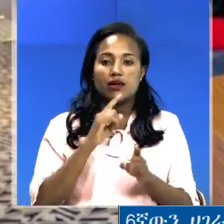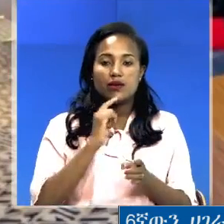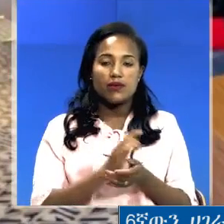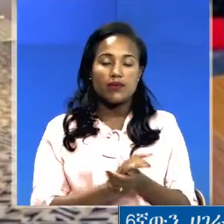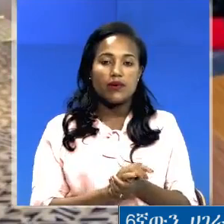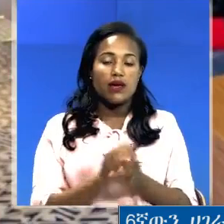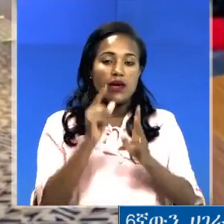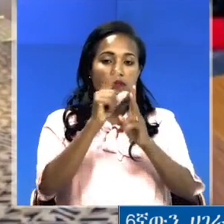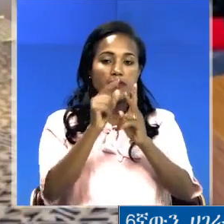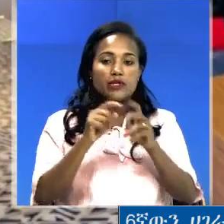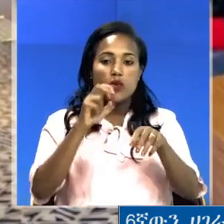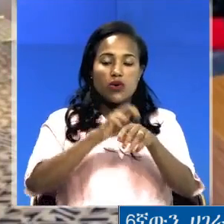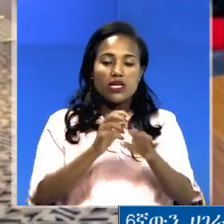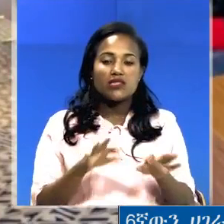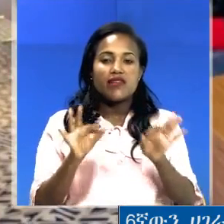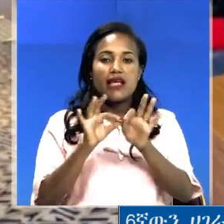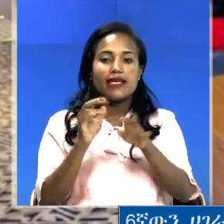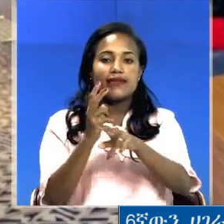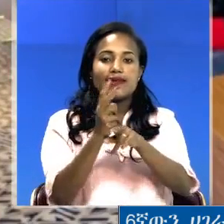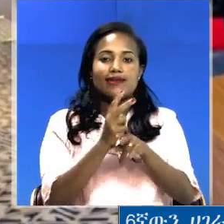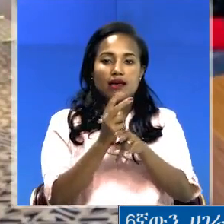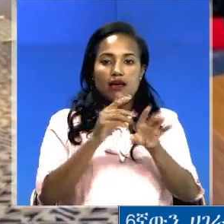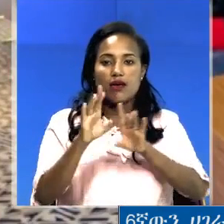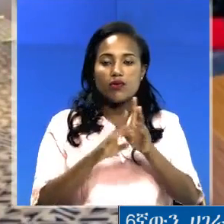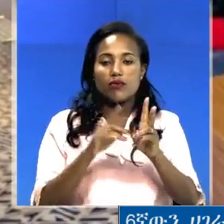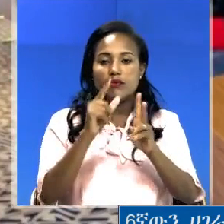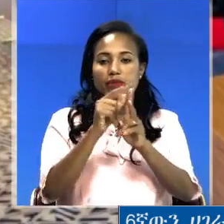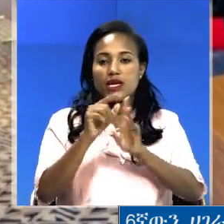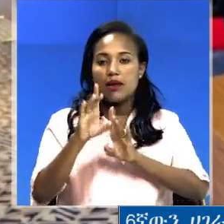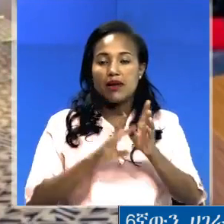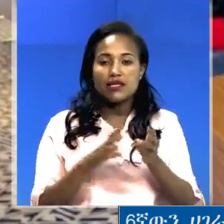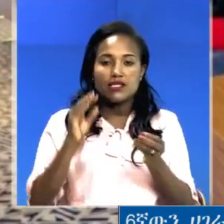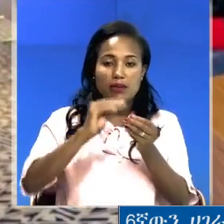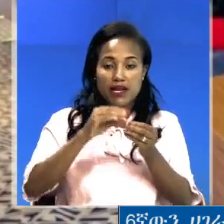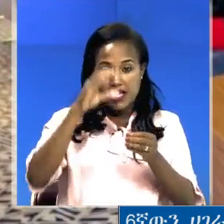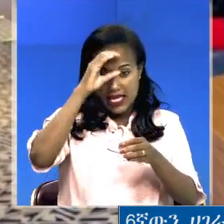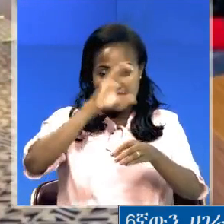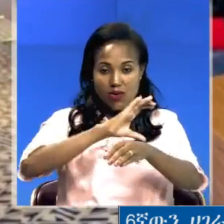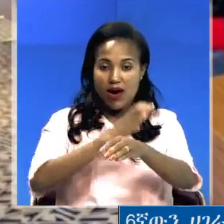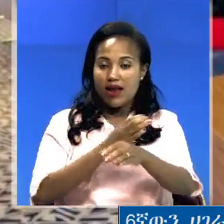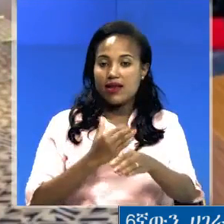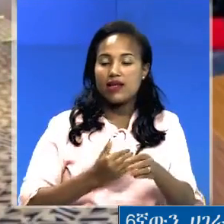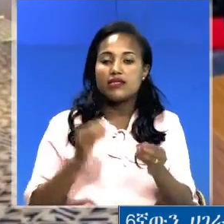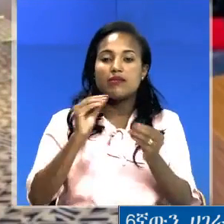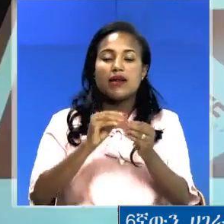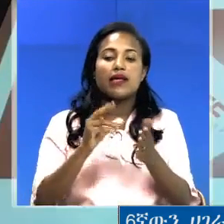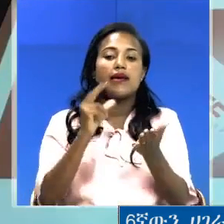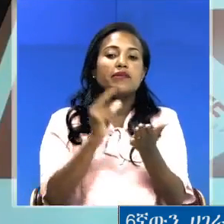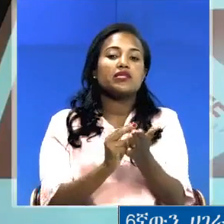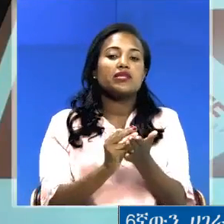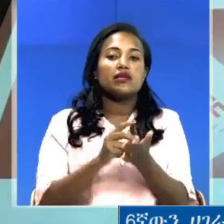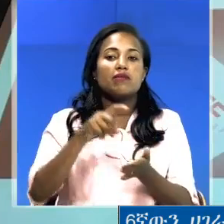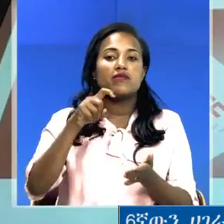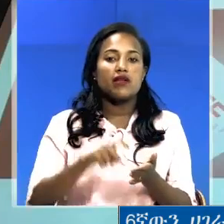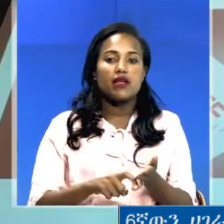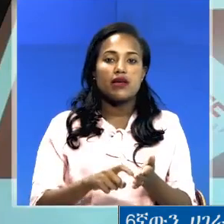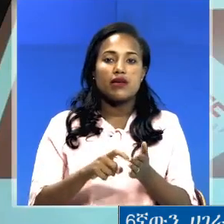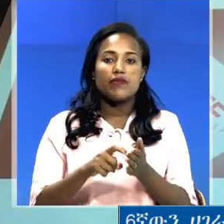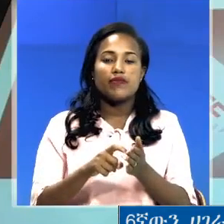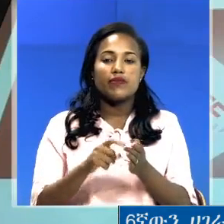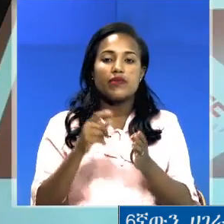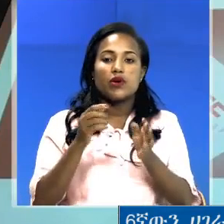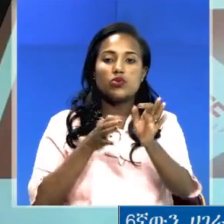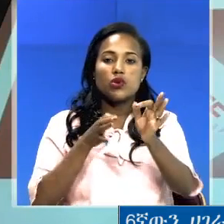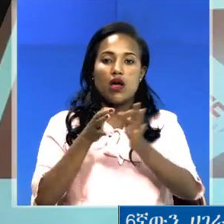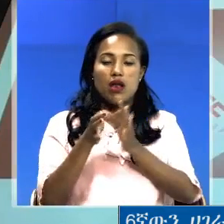ወቅት አስፈላጊውን ጥንቃቄ ያደረጉ ምርጫን ለማካሄድ ተጨማሪ የሰው ኃይልና ተጨማሪ በጀት እንደሚያስፈልግ በመድረኩ ተገልጿል።